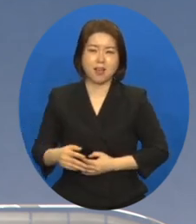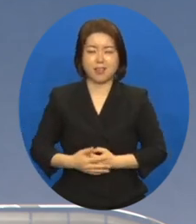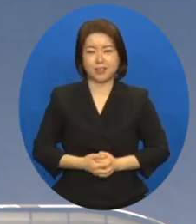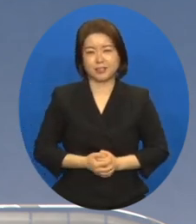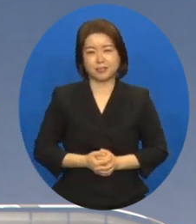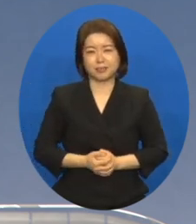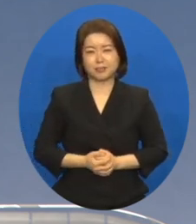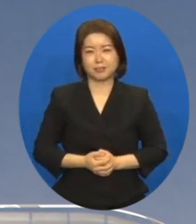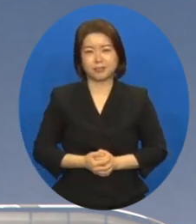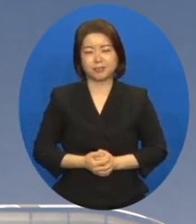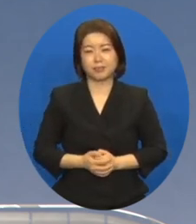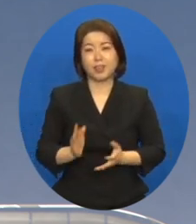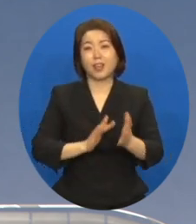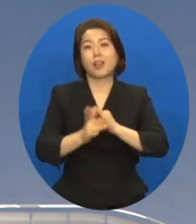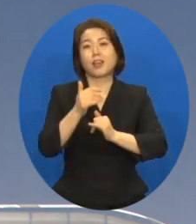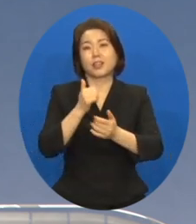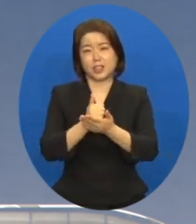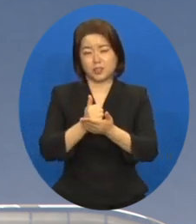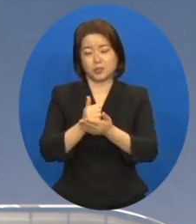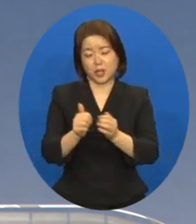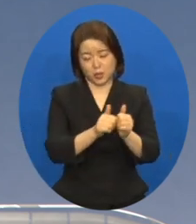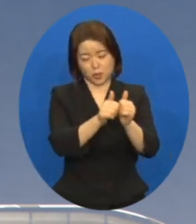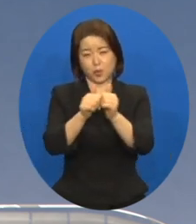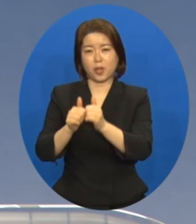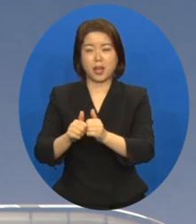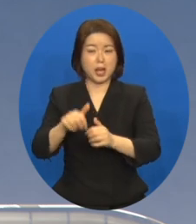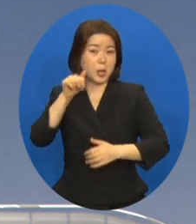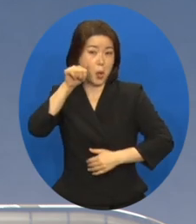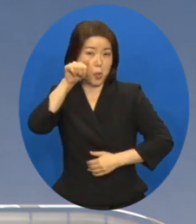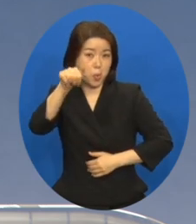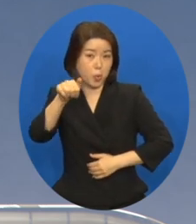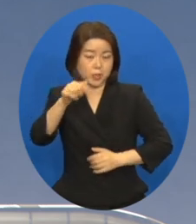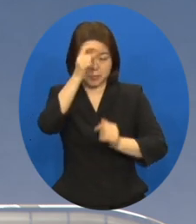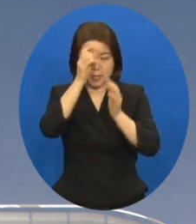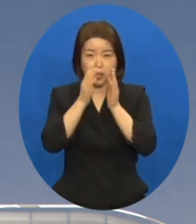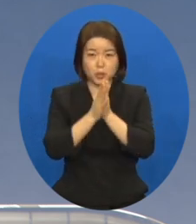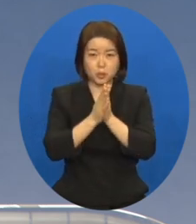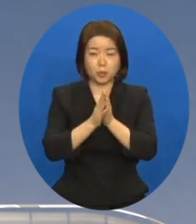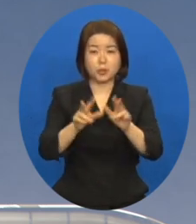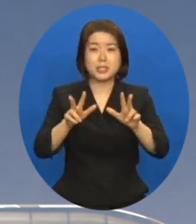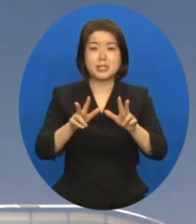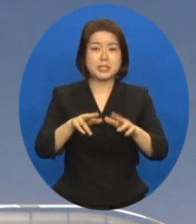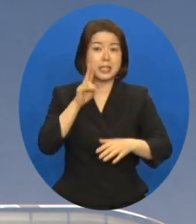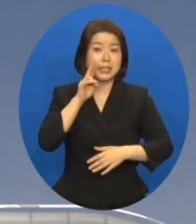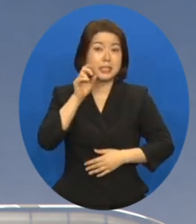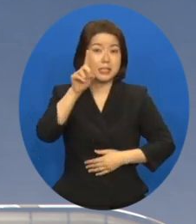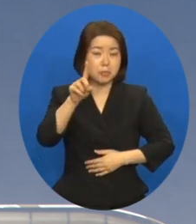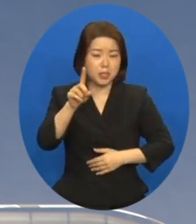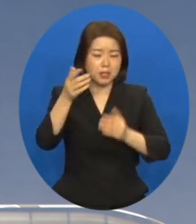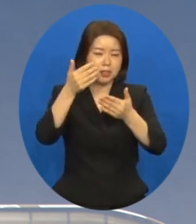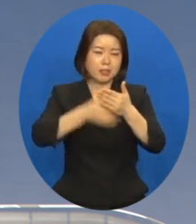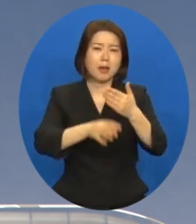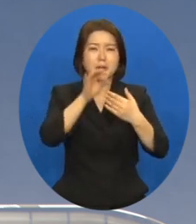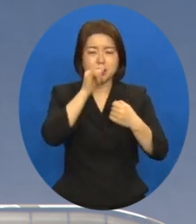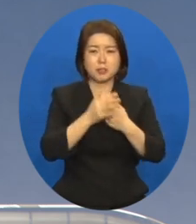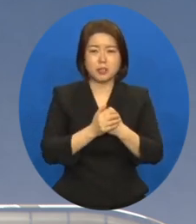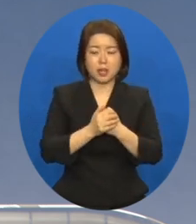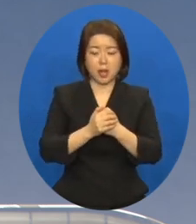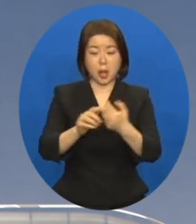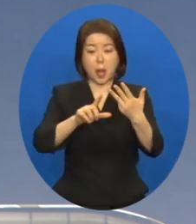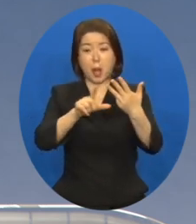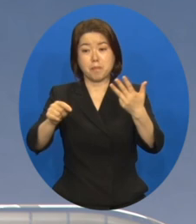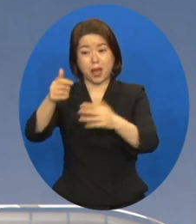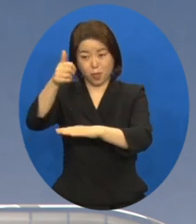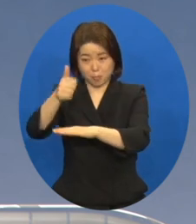여러분 예수님과 동행하는 50일 기도 이제 21일 남았습니다. 8월